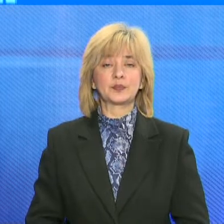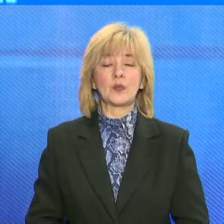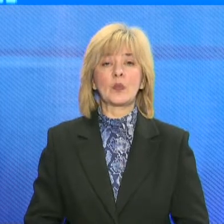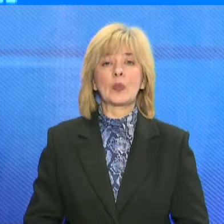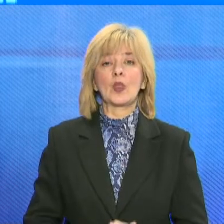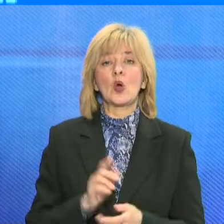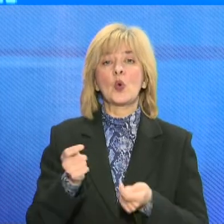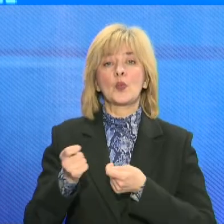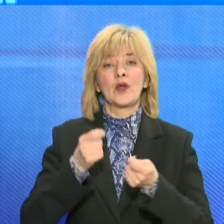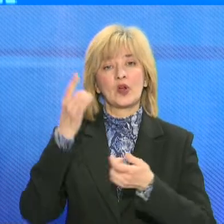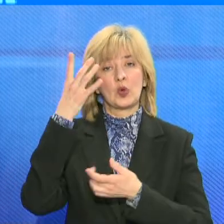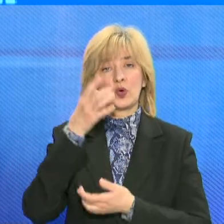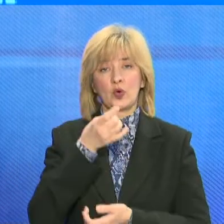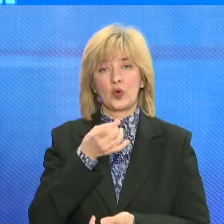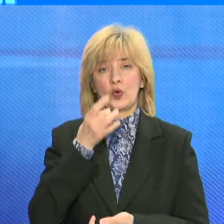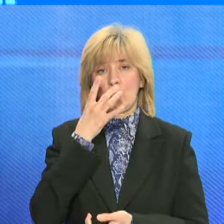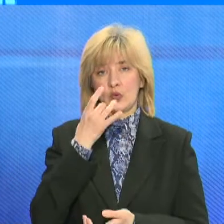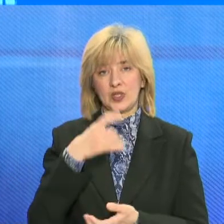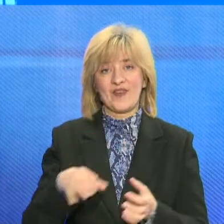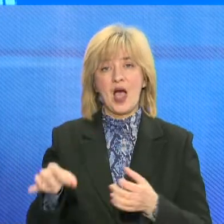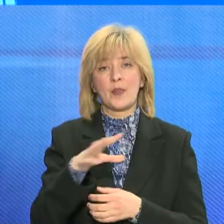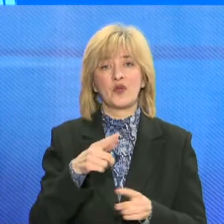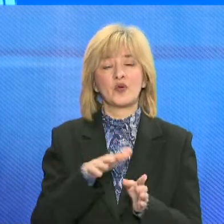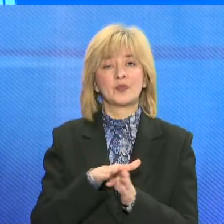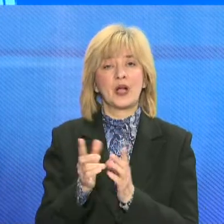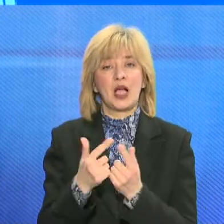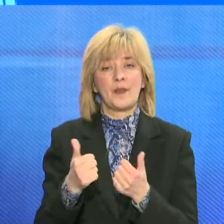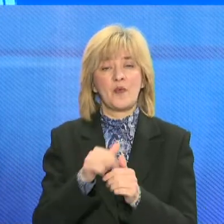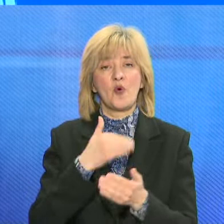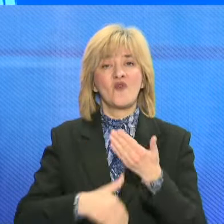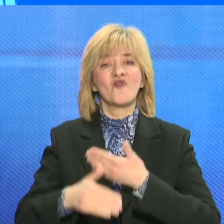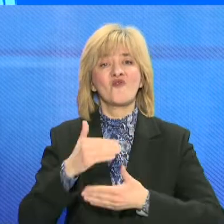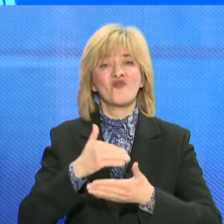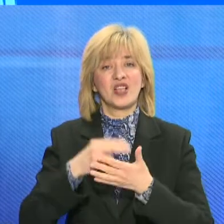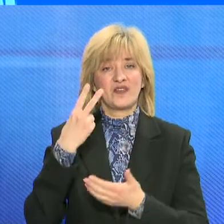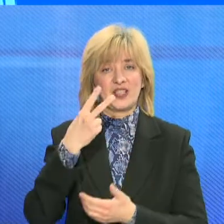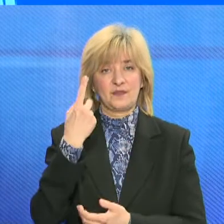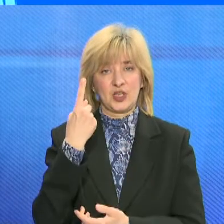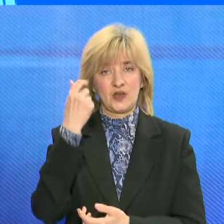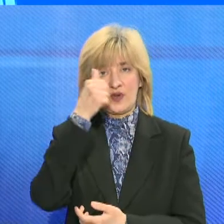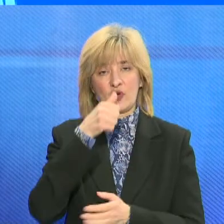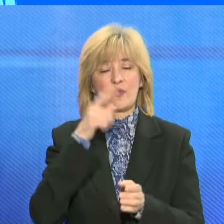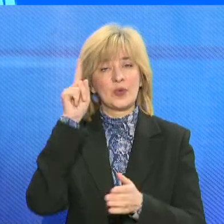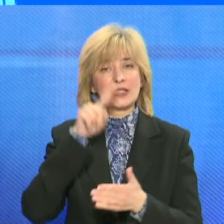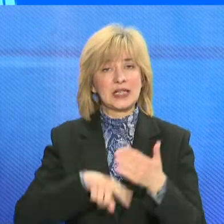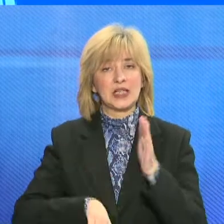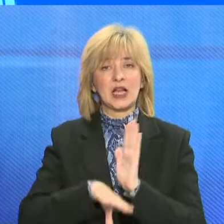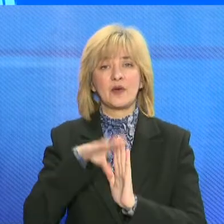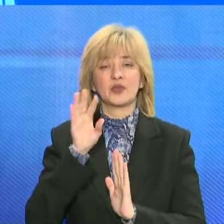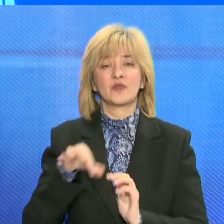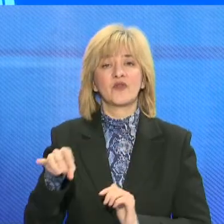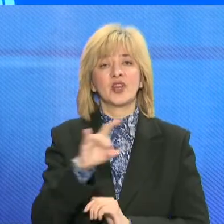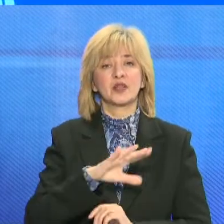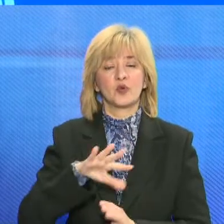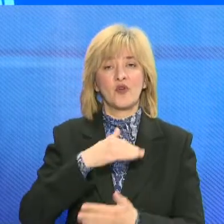Управление культуры Гродинского областного выконавчего комитета по выниках 2021 года признано лепшим у республики. Выники